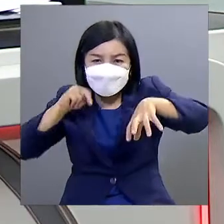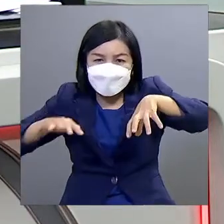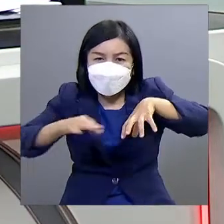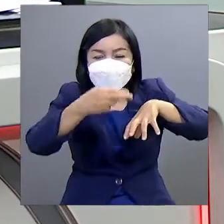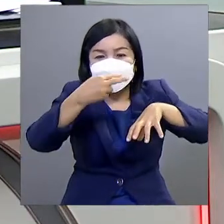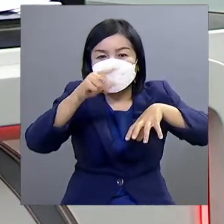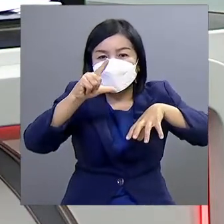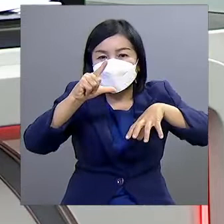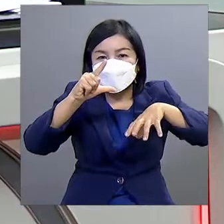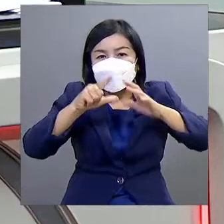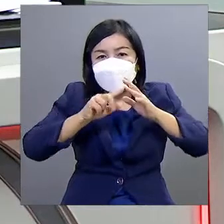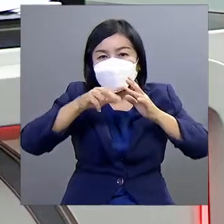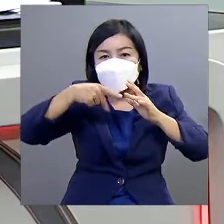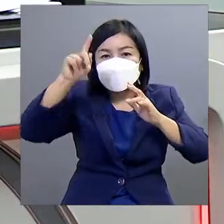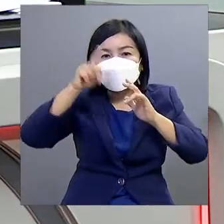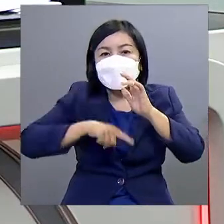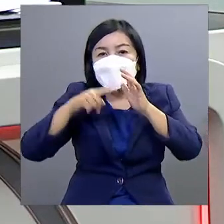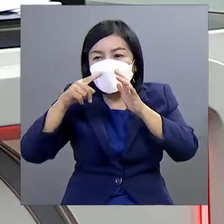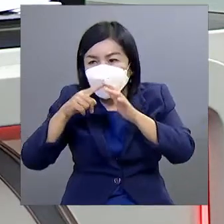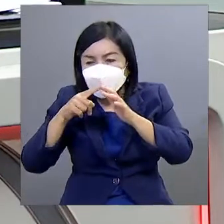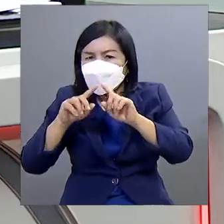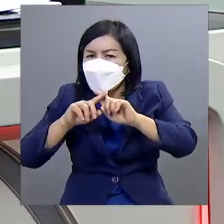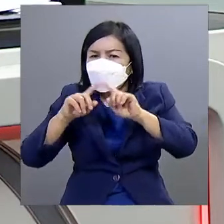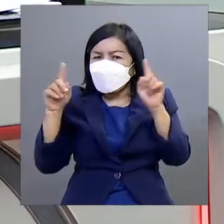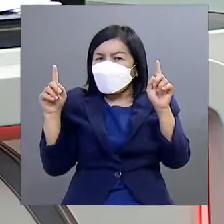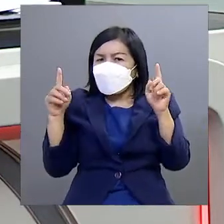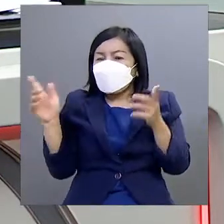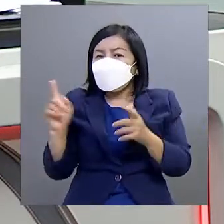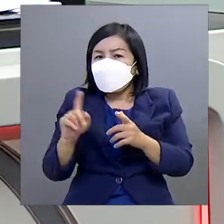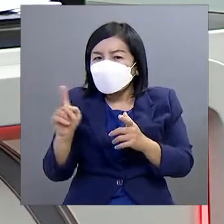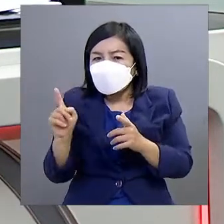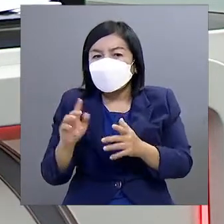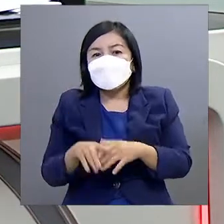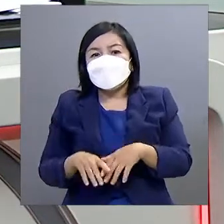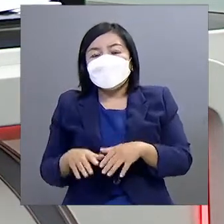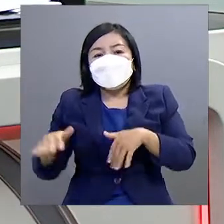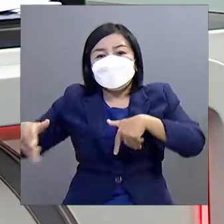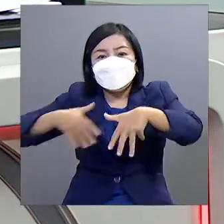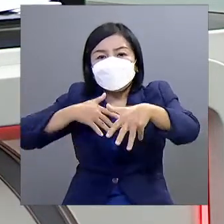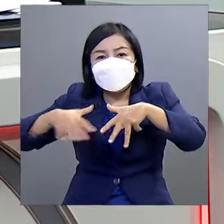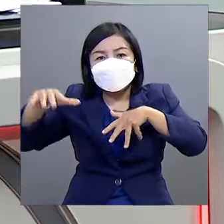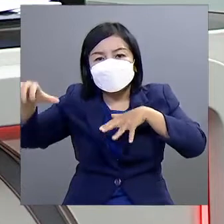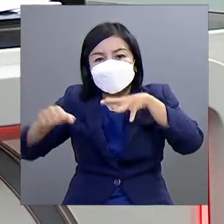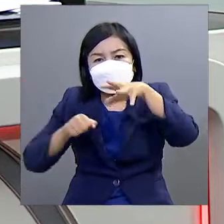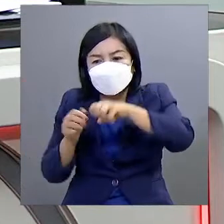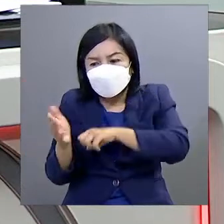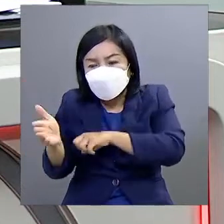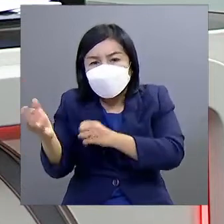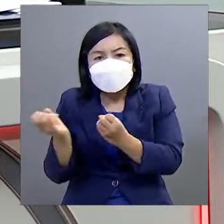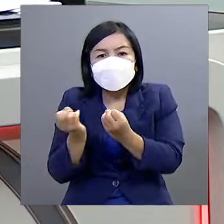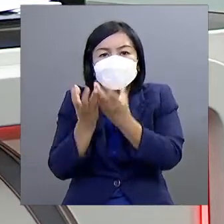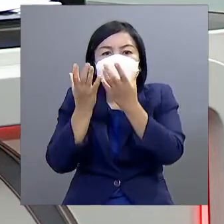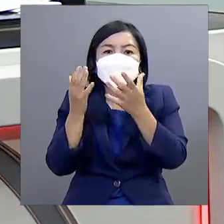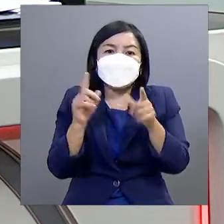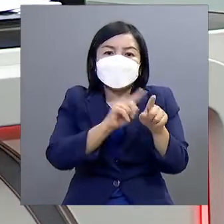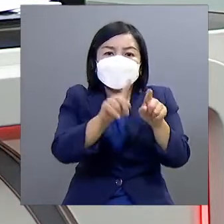คนที่เขาควรจะได้รับอานิสงส์อย่างเช่นชาวเลอุลักราโวยปรากฏว่ายังคงได้รับผลกระทบภาคธุรกิจส่วนใหญ่ไม่ได้ใ